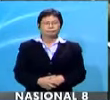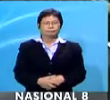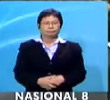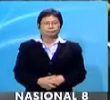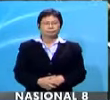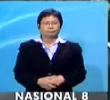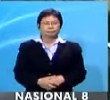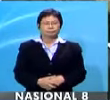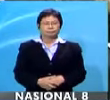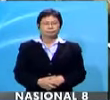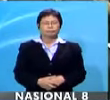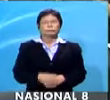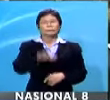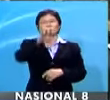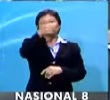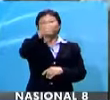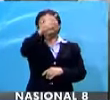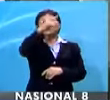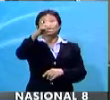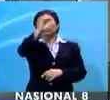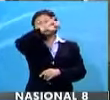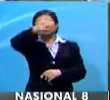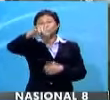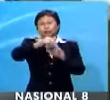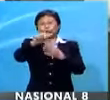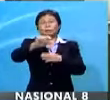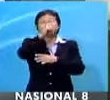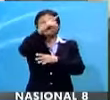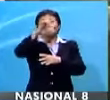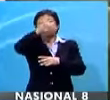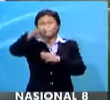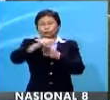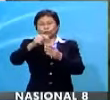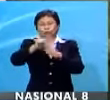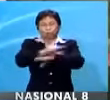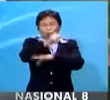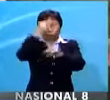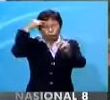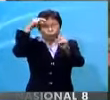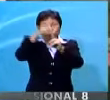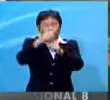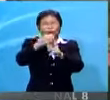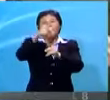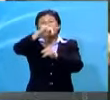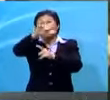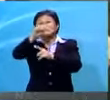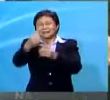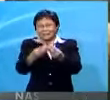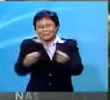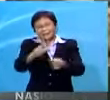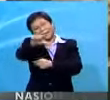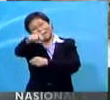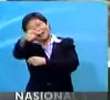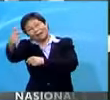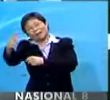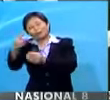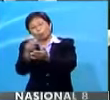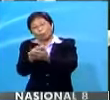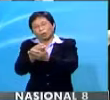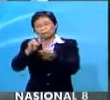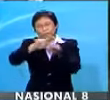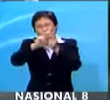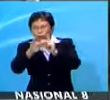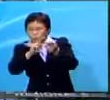limited sejumlah R juta akan digunakan bagi tujuan pajakan hartanah manakala selebihnya bagi tujuan